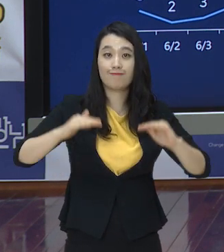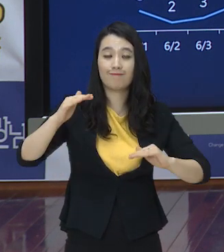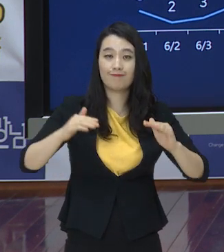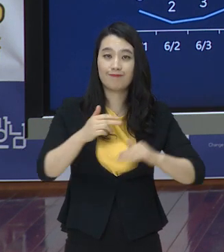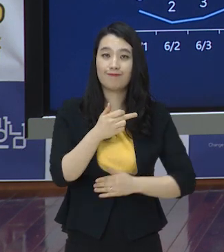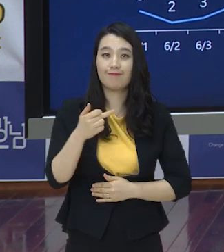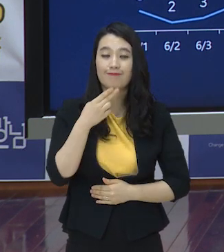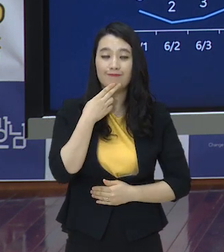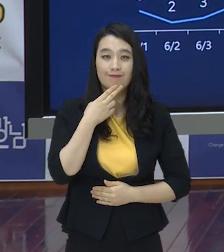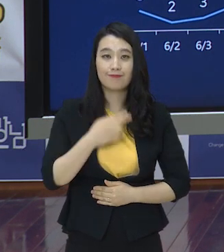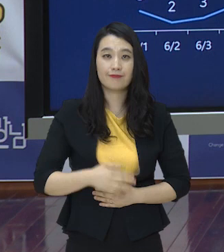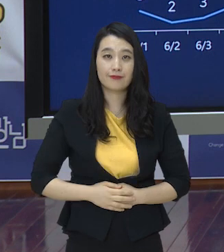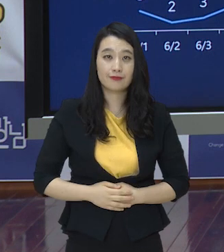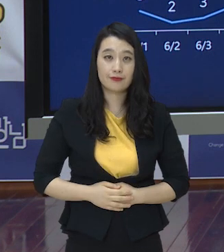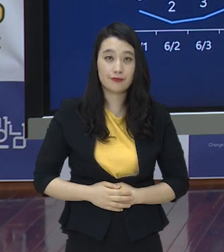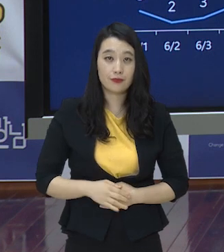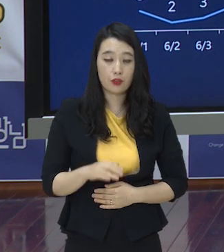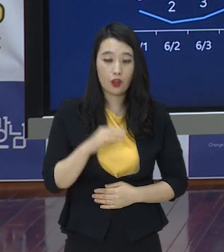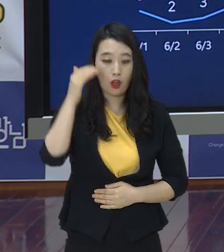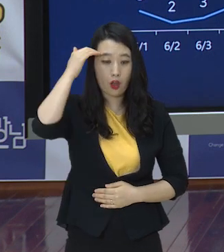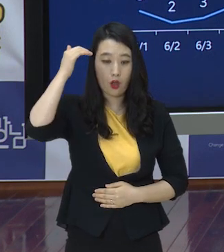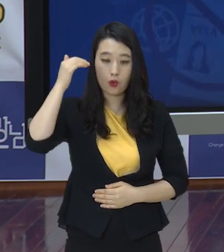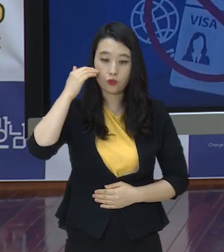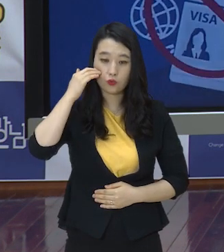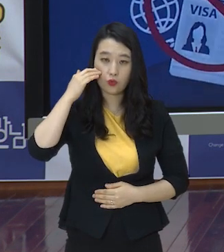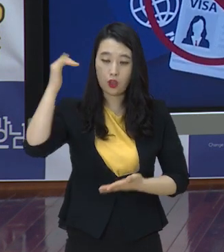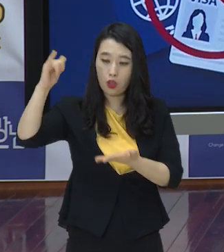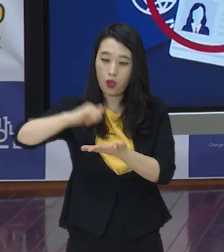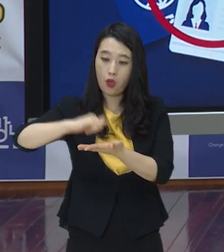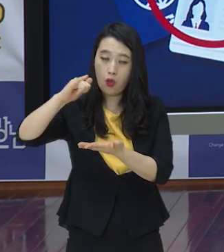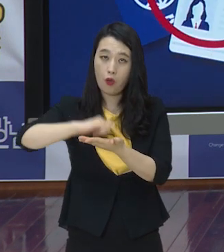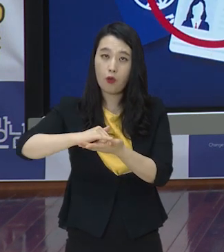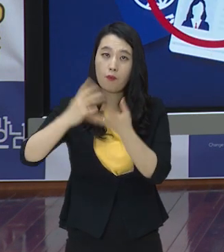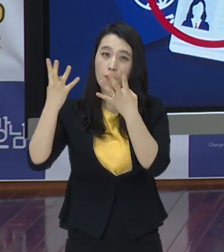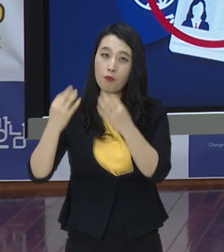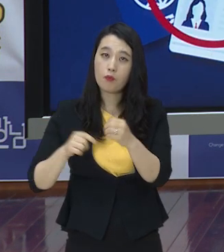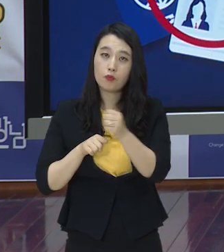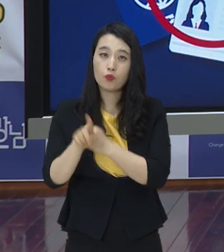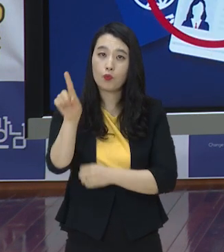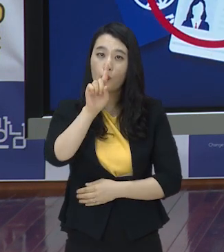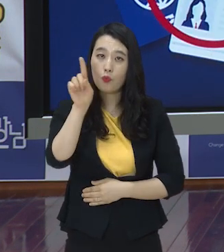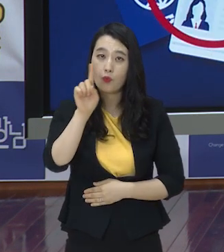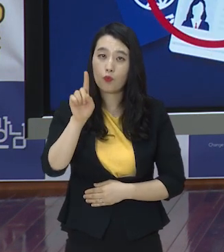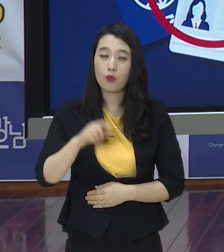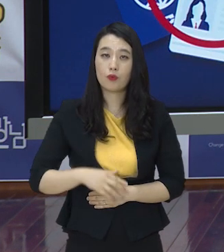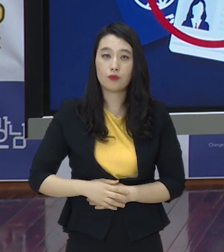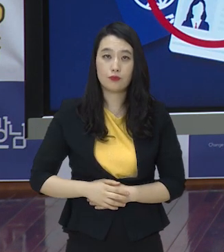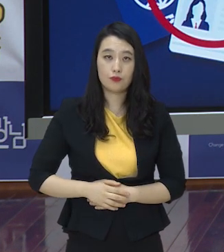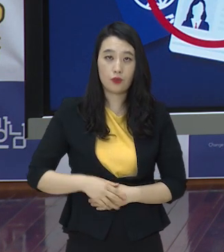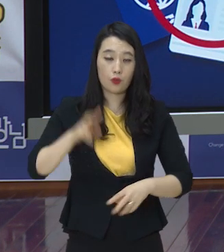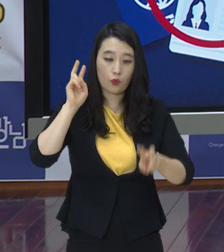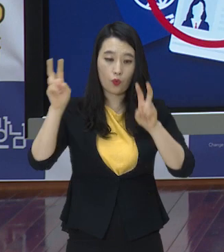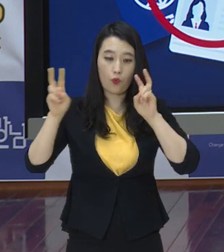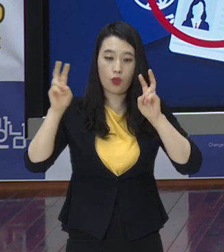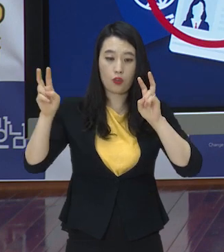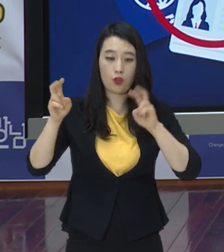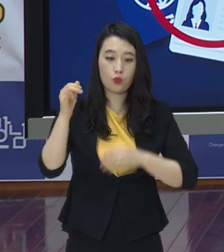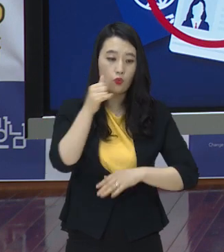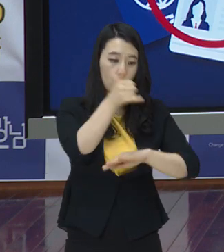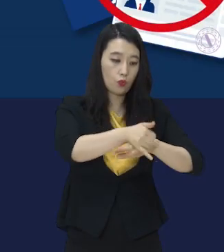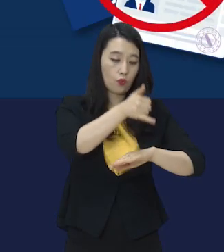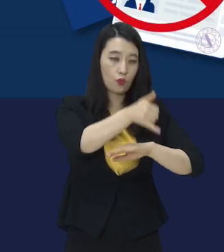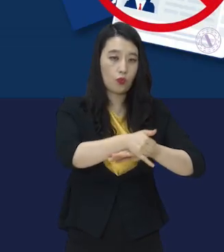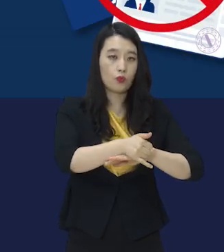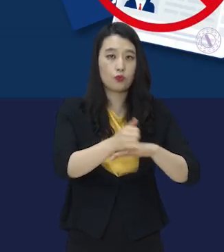없습니다. 우리나라의 해외 유입 확진자가 많아지는 이유는 중소기업과 농어촌의